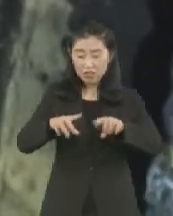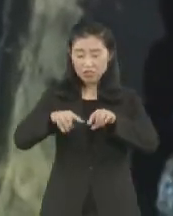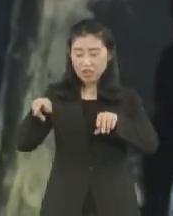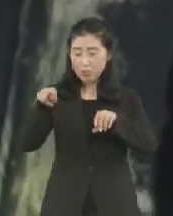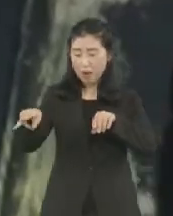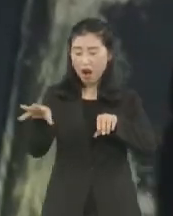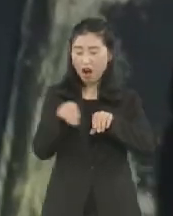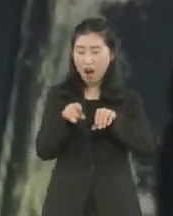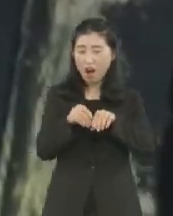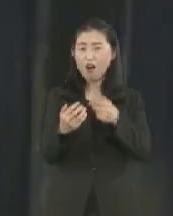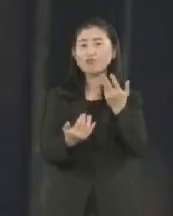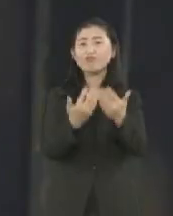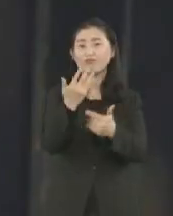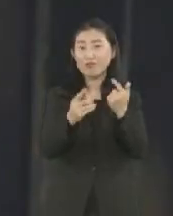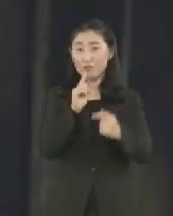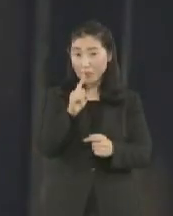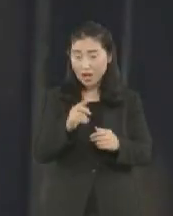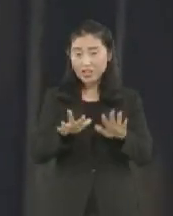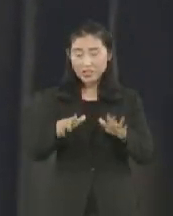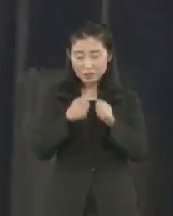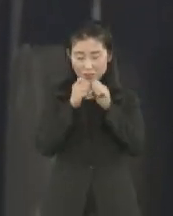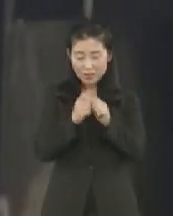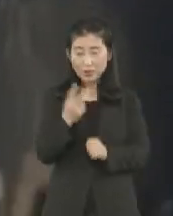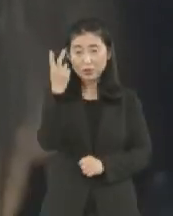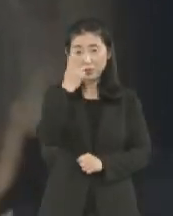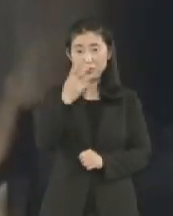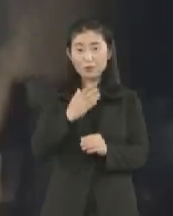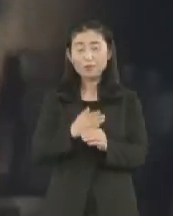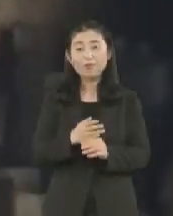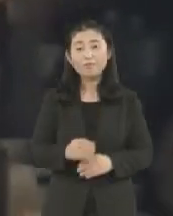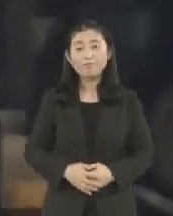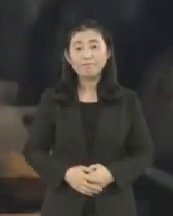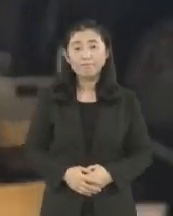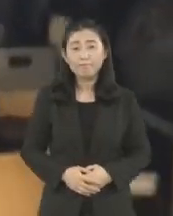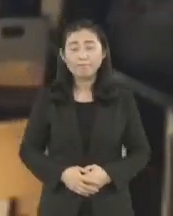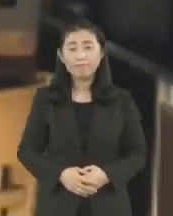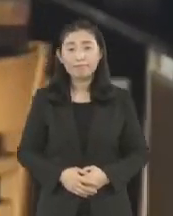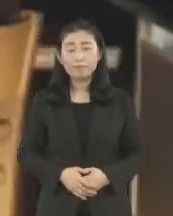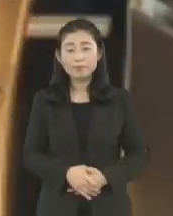하다가 불이 났다는 진술을 토대로 정확한 화재 원인을 조사하고 있습니다